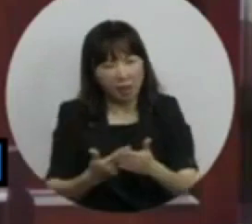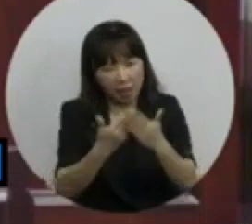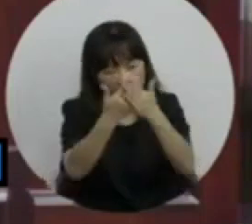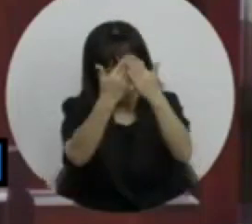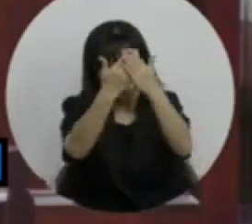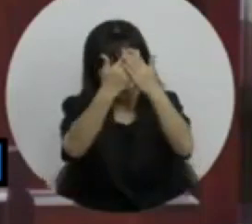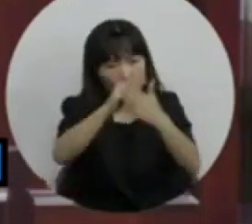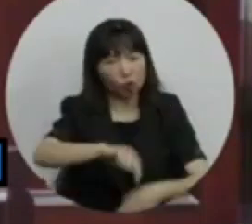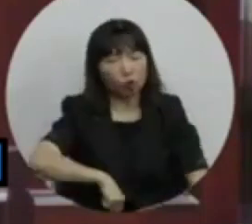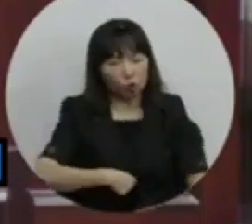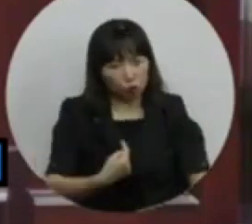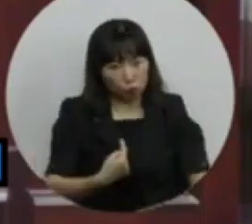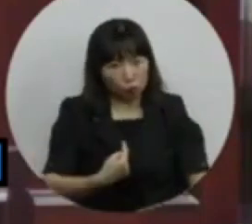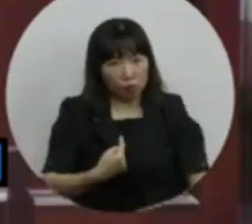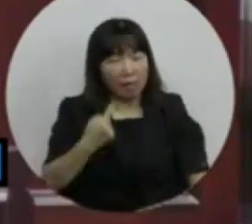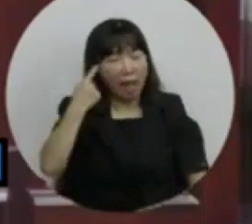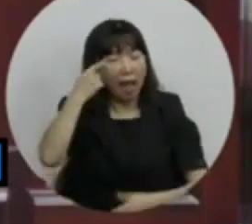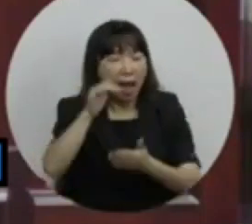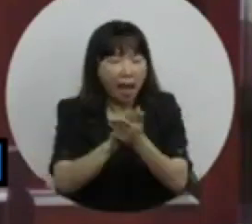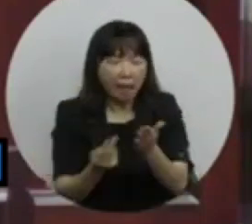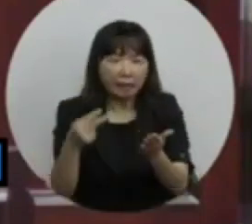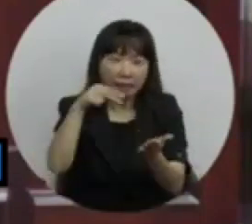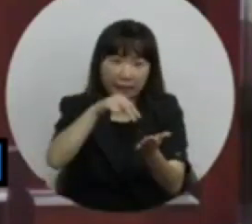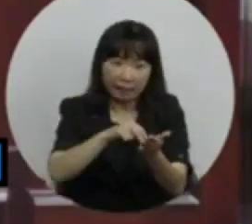주민자치의 성과도 있었습니다.